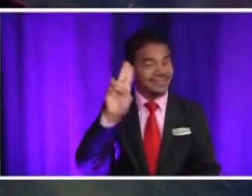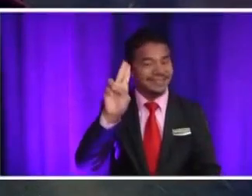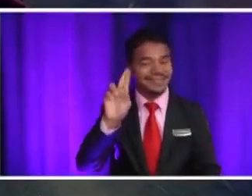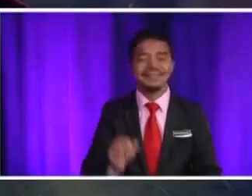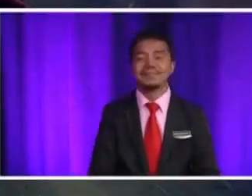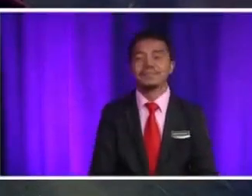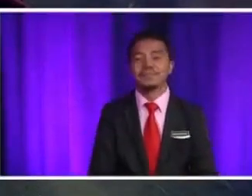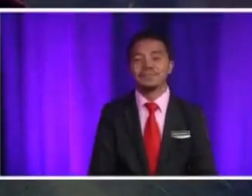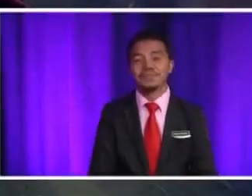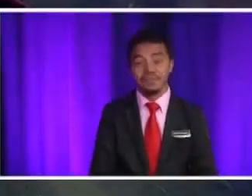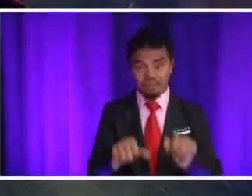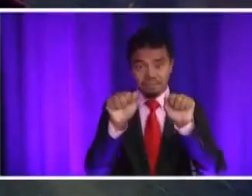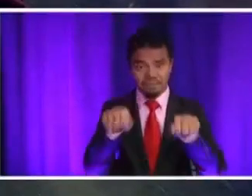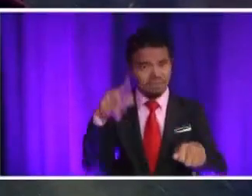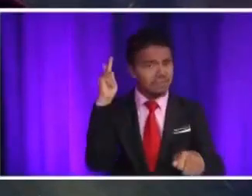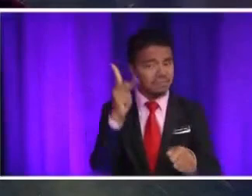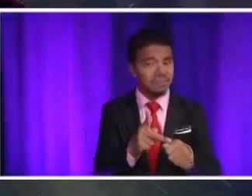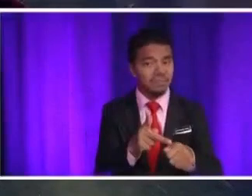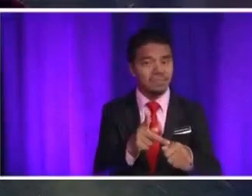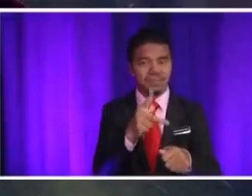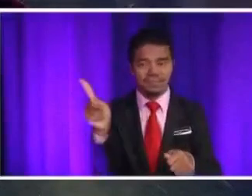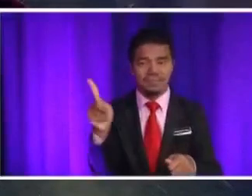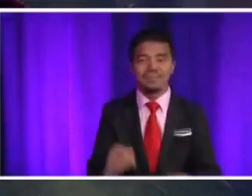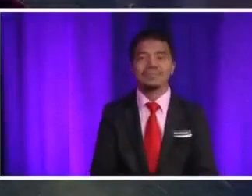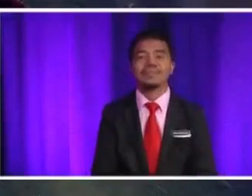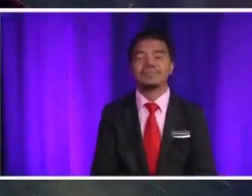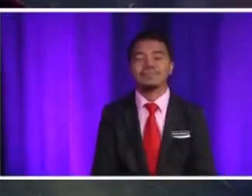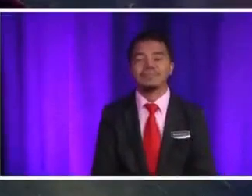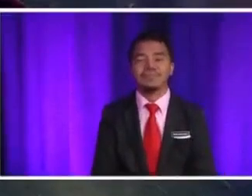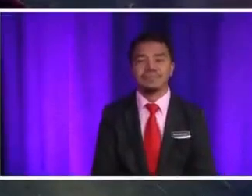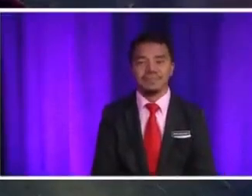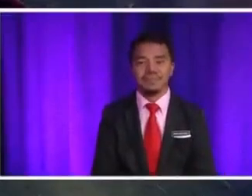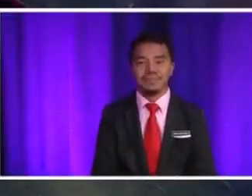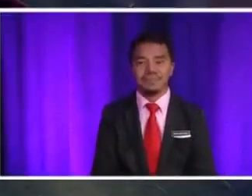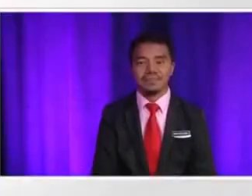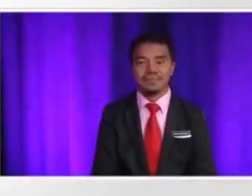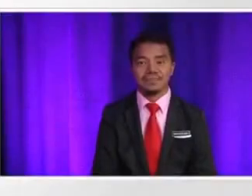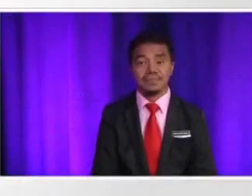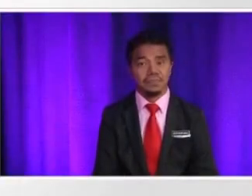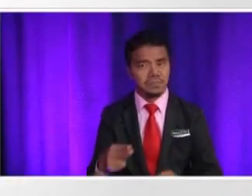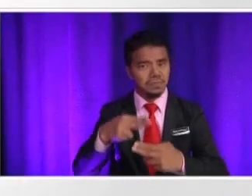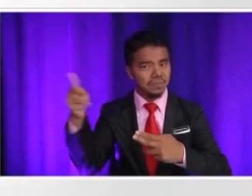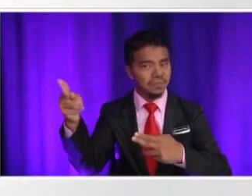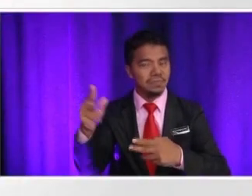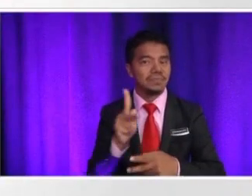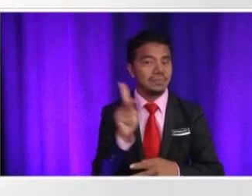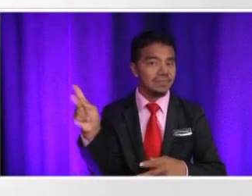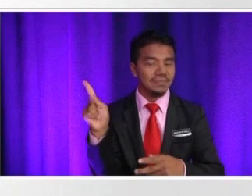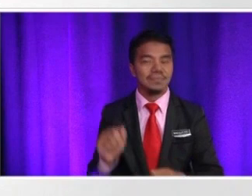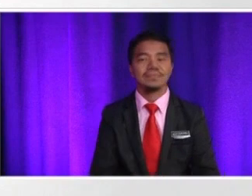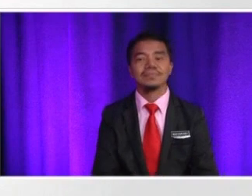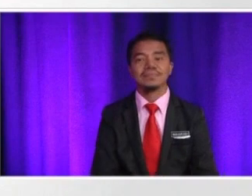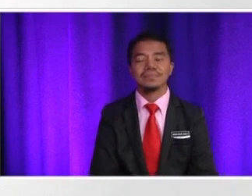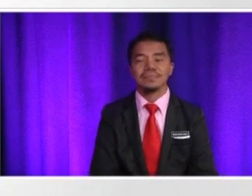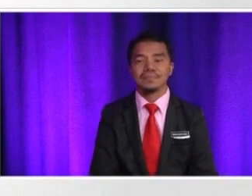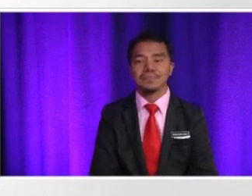Okey, boleh Cikgu perkenalkan mereka Cikgu? Okey, kita perkenalkan dari pada ujung sebelah kanan sana yang atas tu,